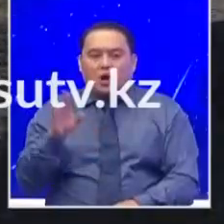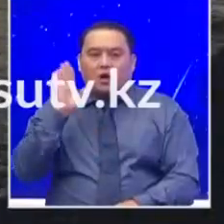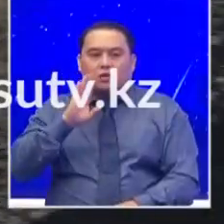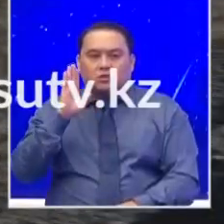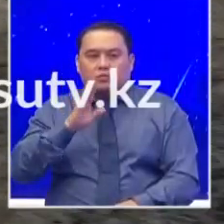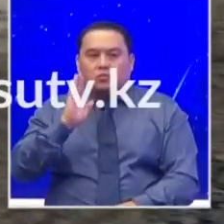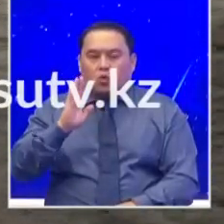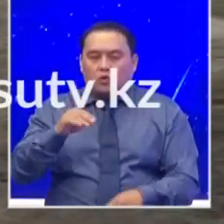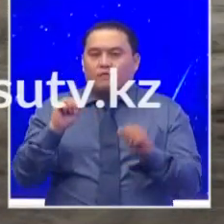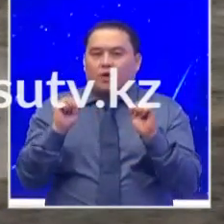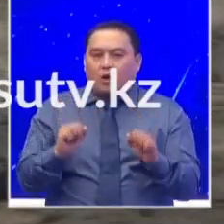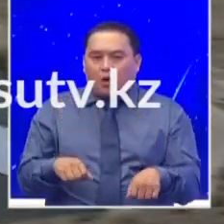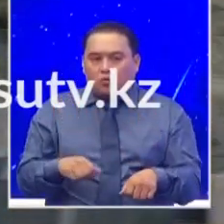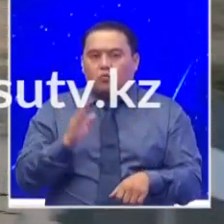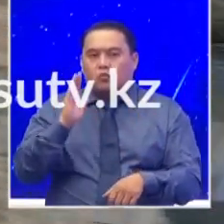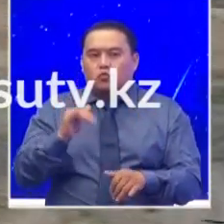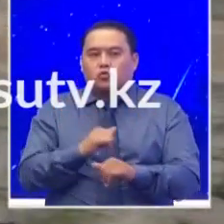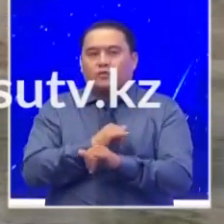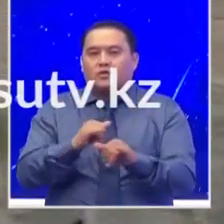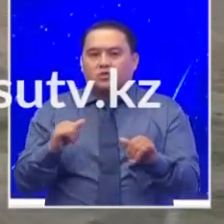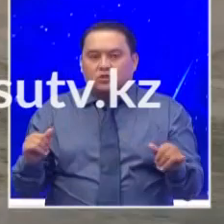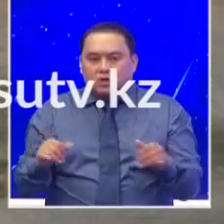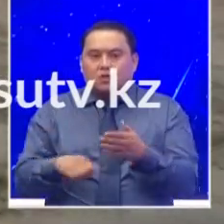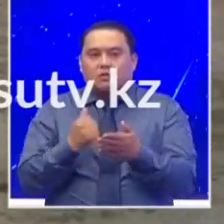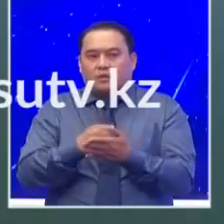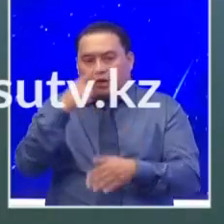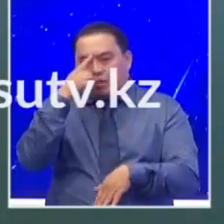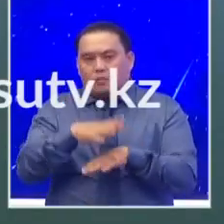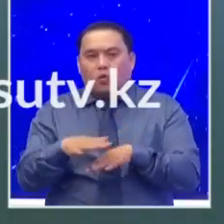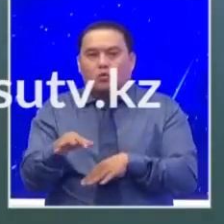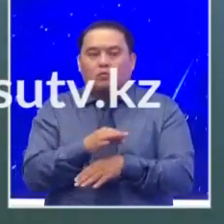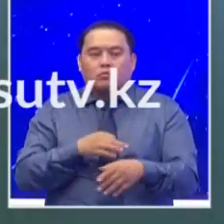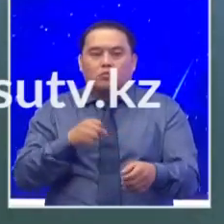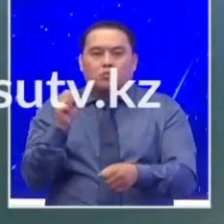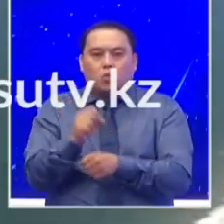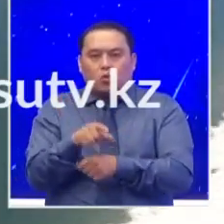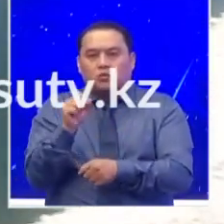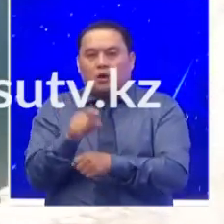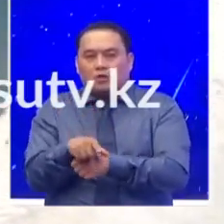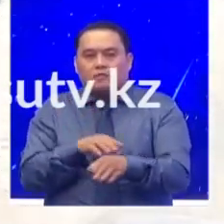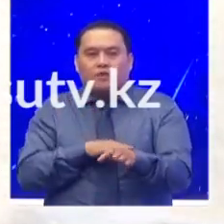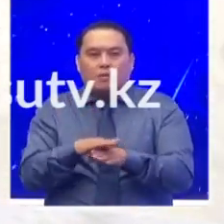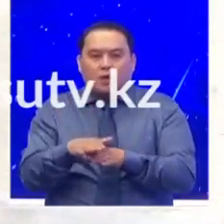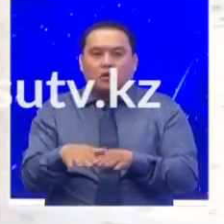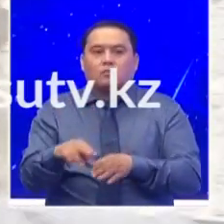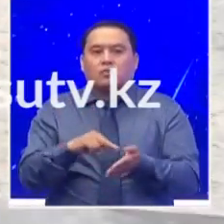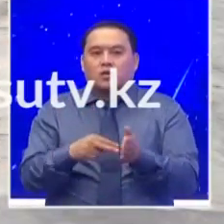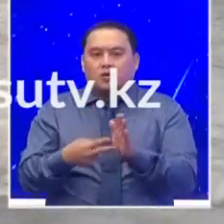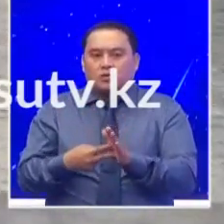земель. Есть возможности и для дальнейшего расширения. Глава Алматинской области дал поручение ответственным лицам для реализации этого